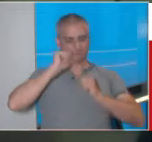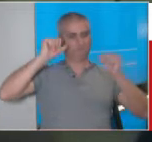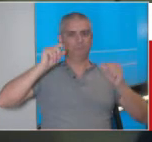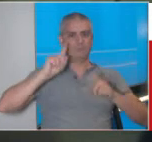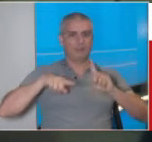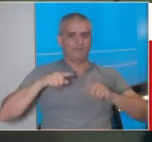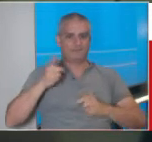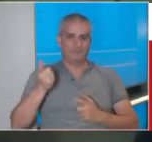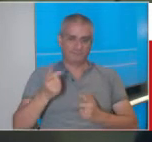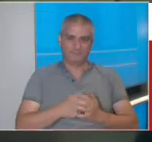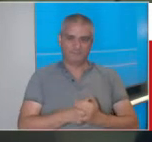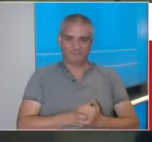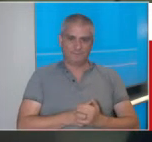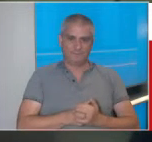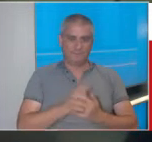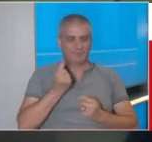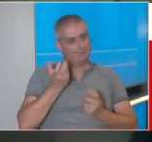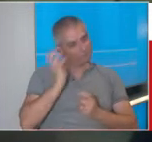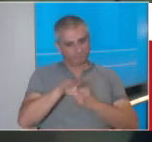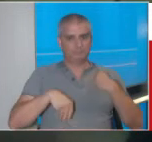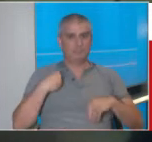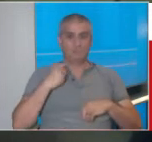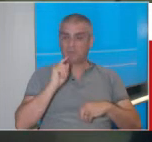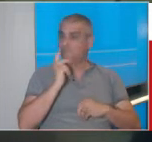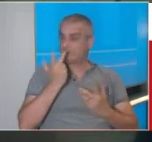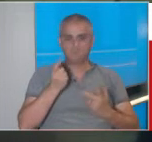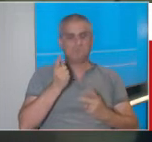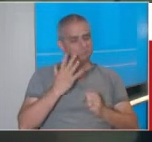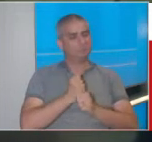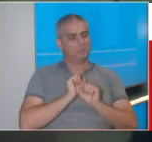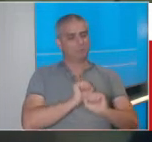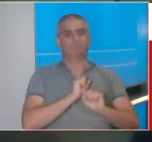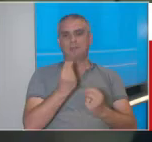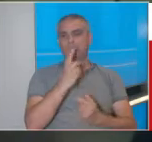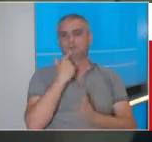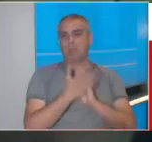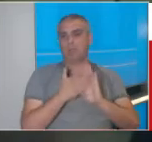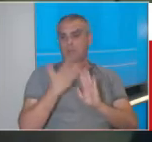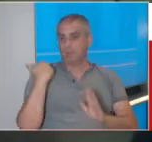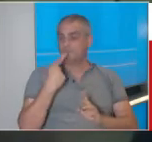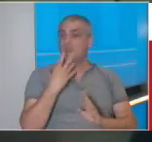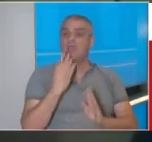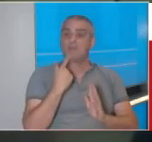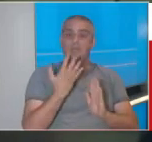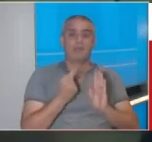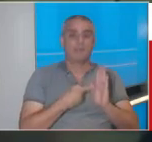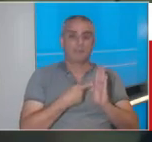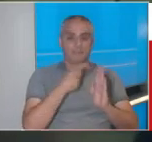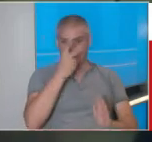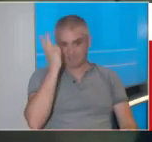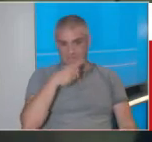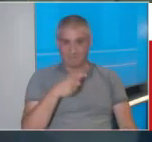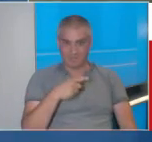לפעמים על איזושהי התחת אלבון משמעותי, אבל סך הכל נראה שהיא עומדת מאחורי דברים, וכמו שהיא ציינה לא פעם, תוך כדי הבנה